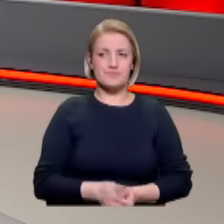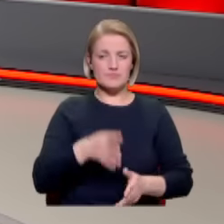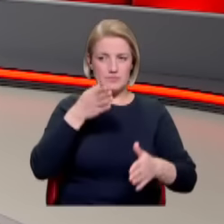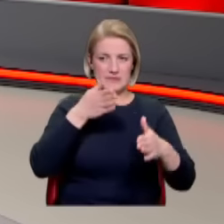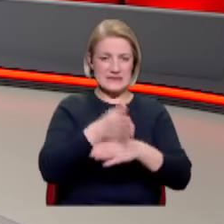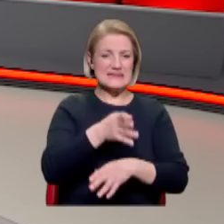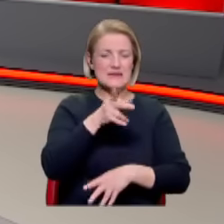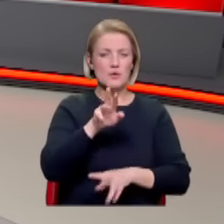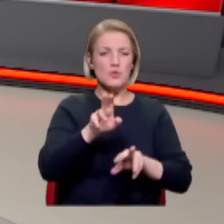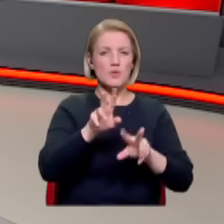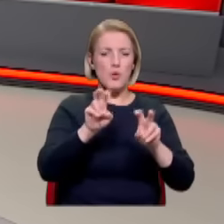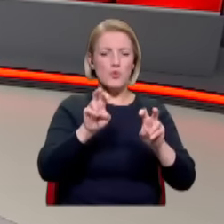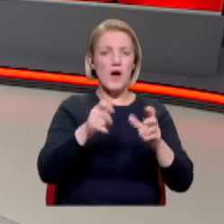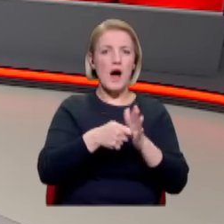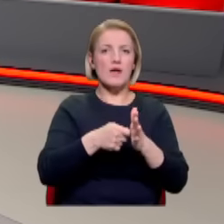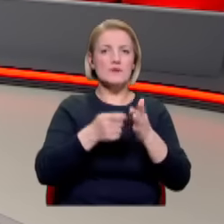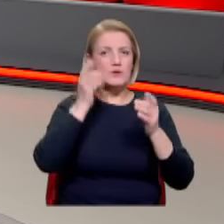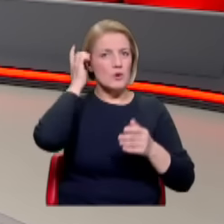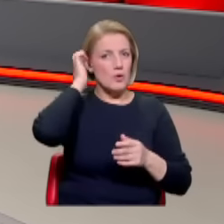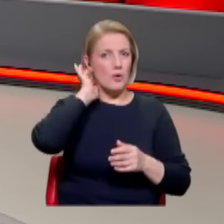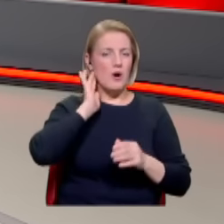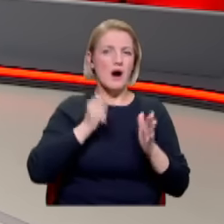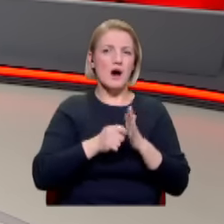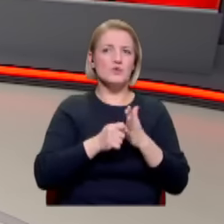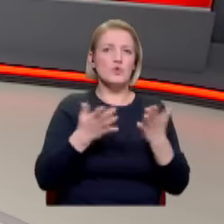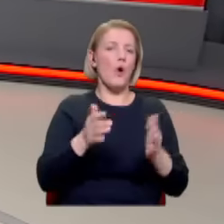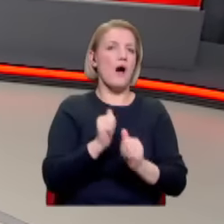girdikleri konunun adı bile yok. Adı yok ama kavgası çok.